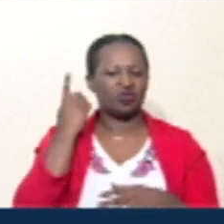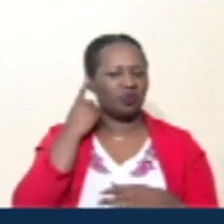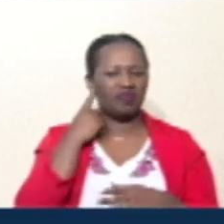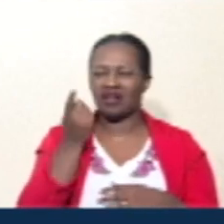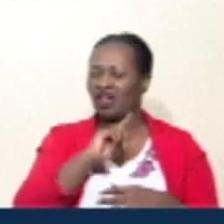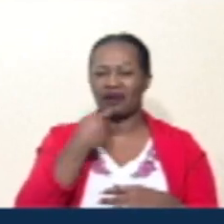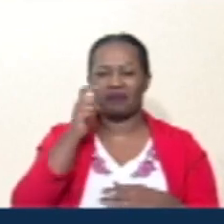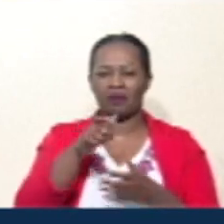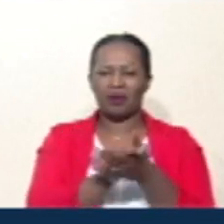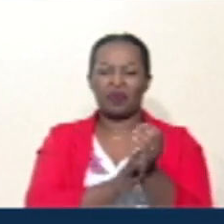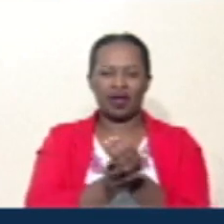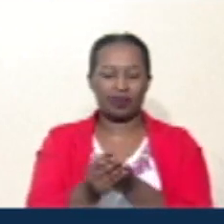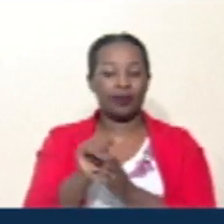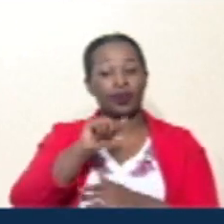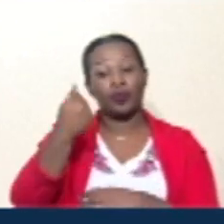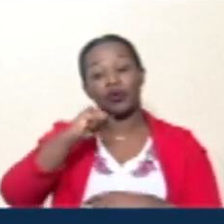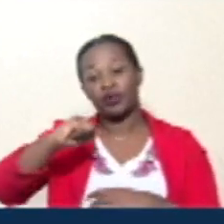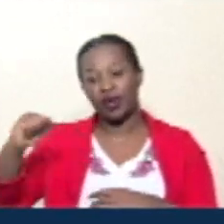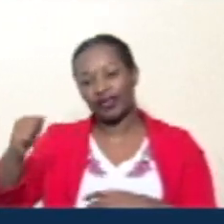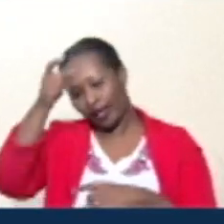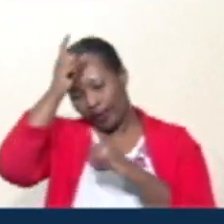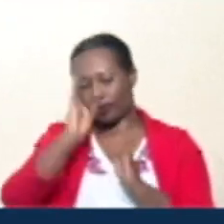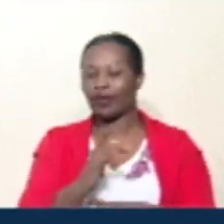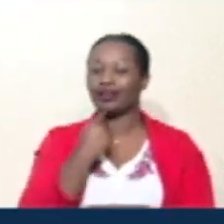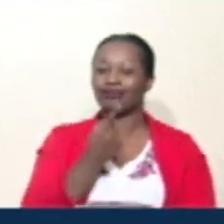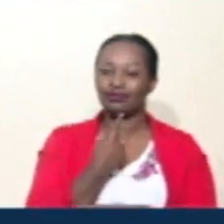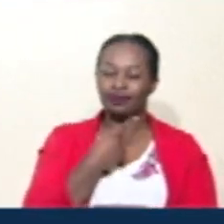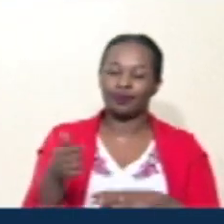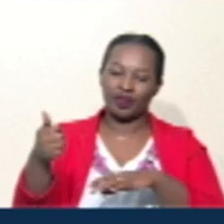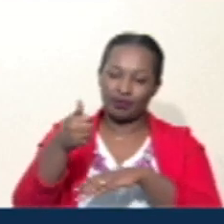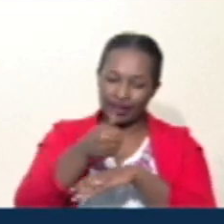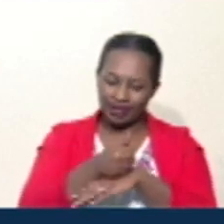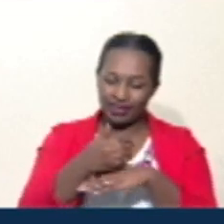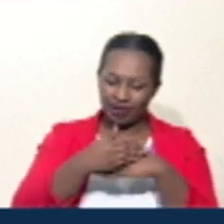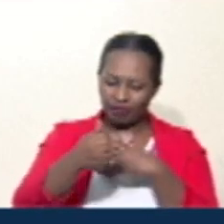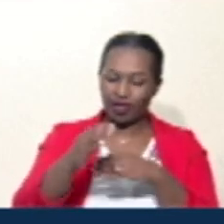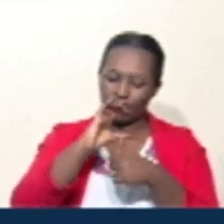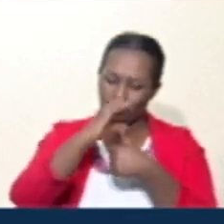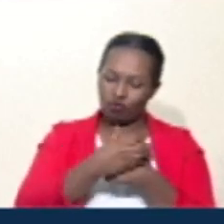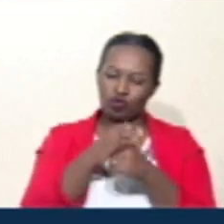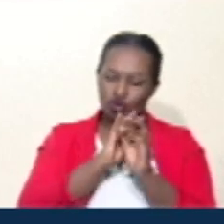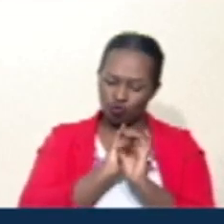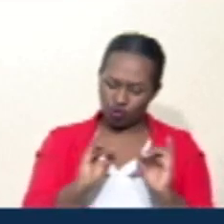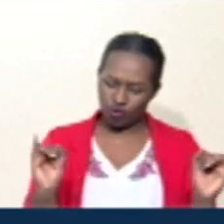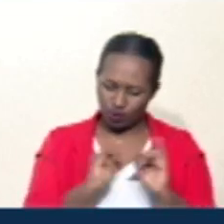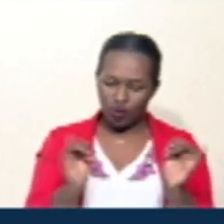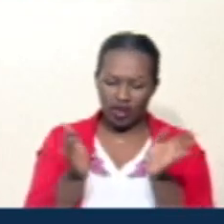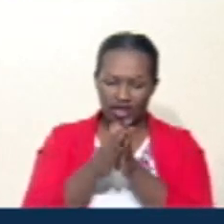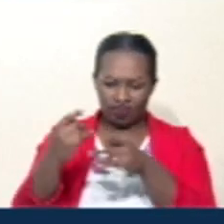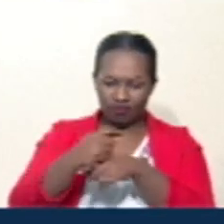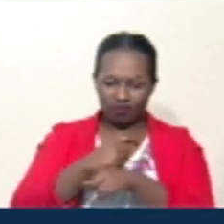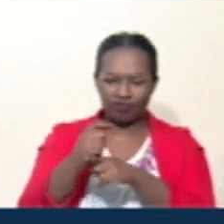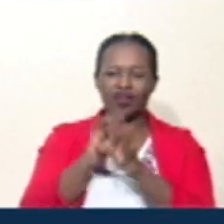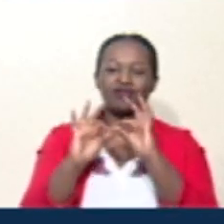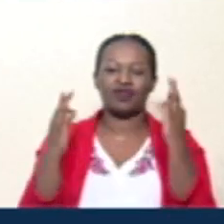ngombwa gukaraba mu ntoki. Ku rundi ruhande, hari abaturage bavuga ko bashyize imbere umuco w'isuku ndetse bakabitoza n'abo mu muryango wabo,